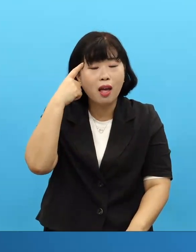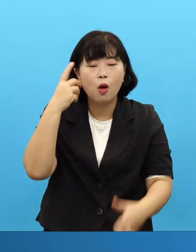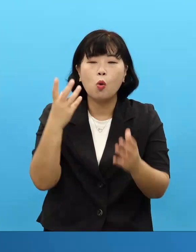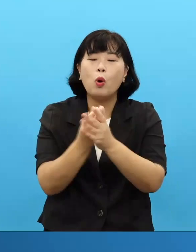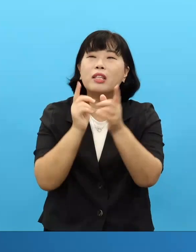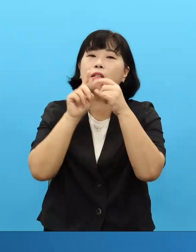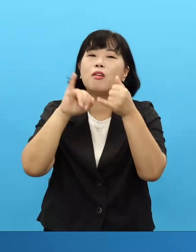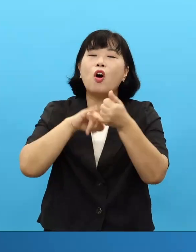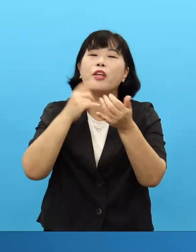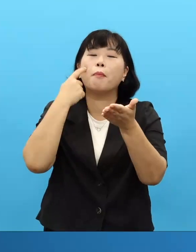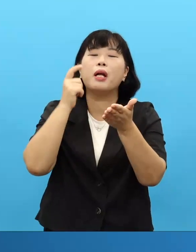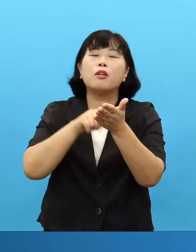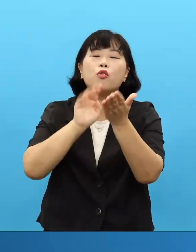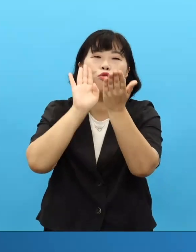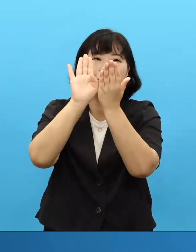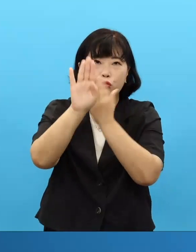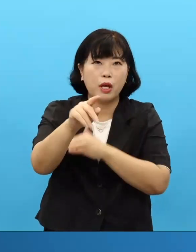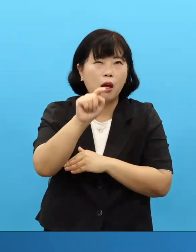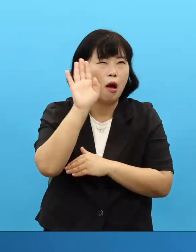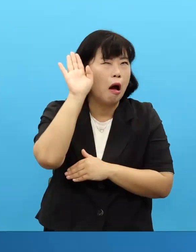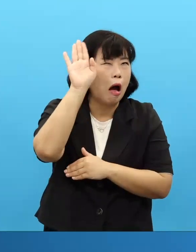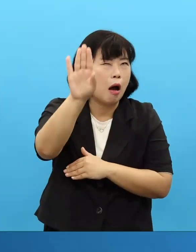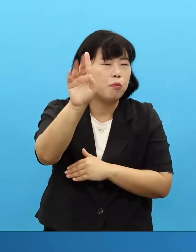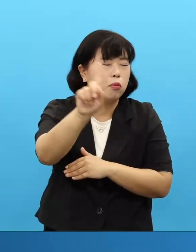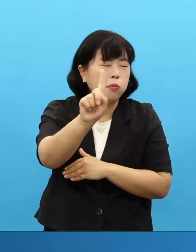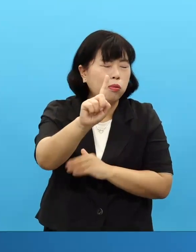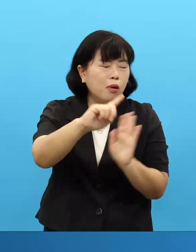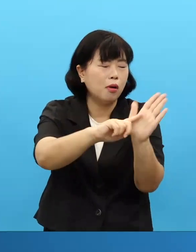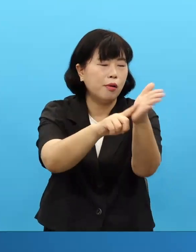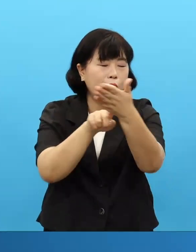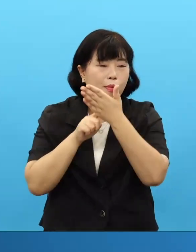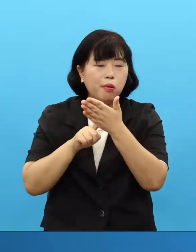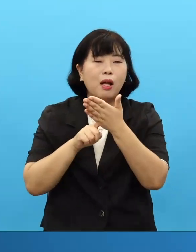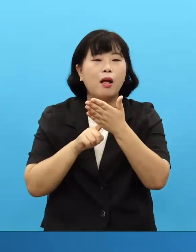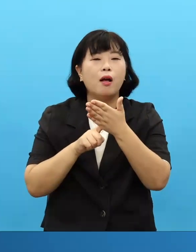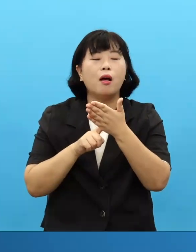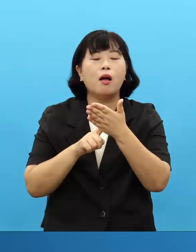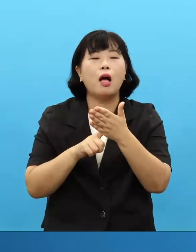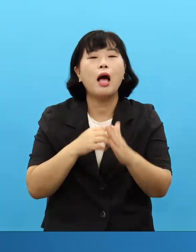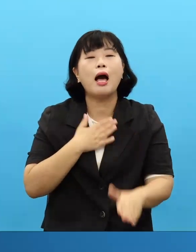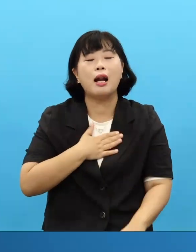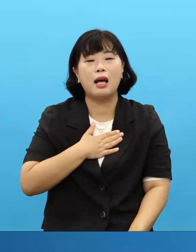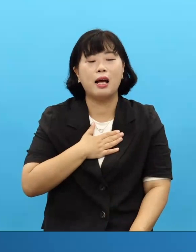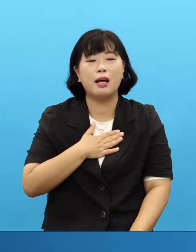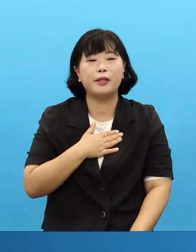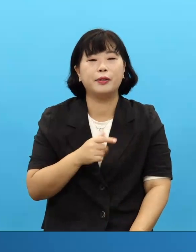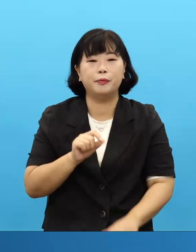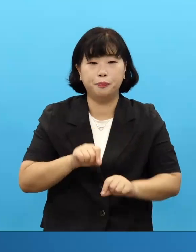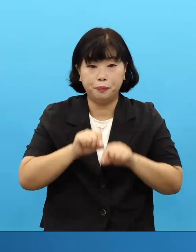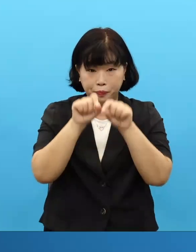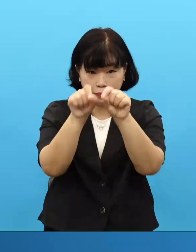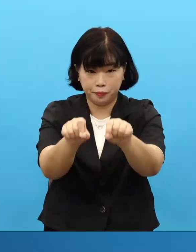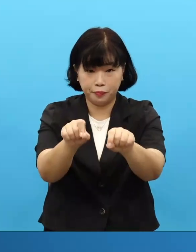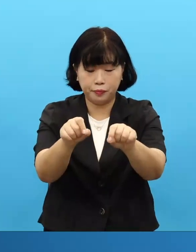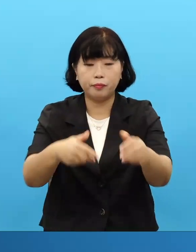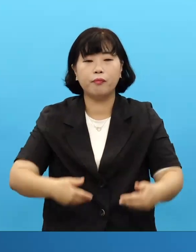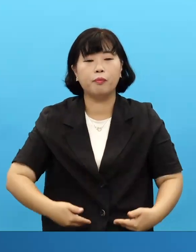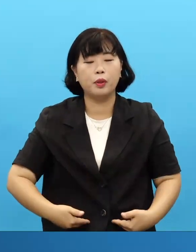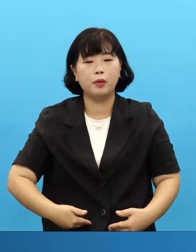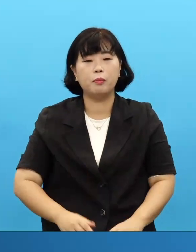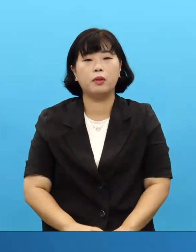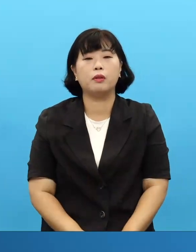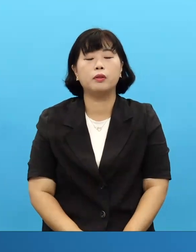복음 때문에 성공할 필요 있습니다. And that's why there is a need for you to achieve success because of the gospel.